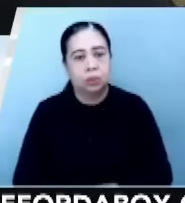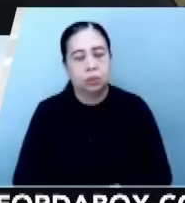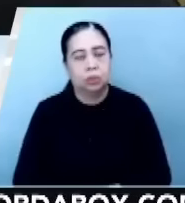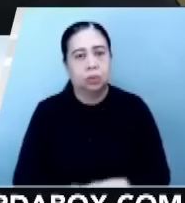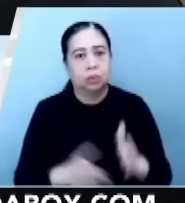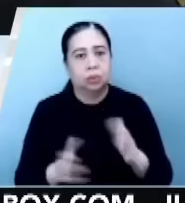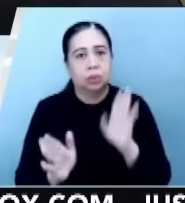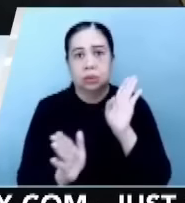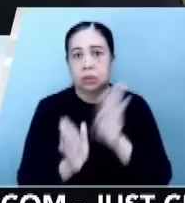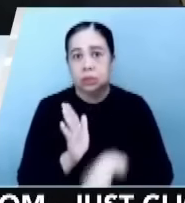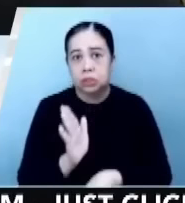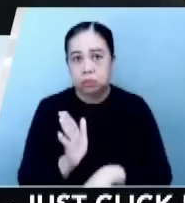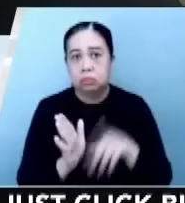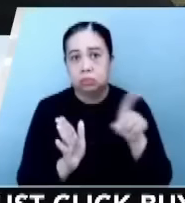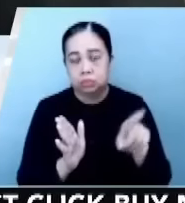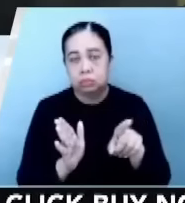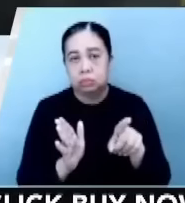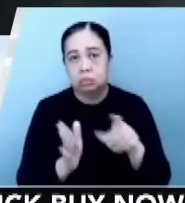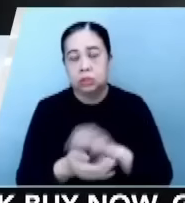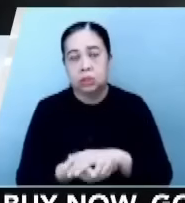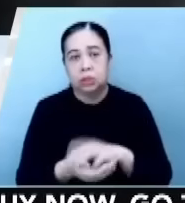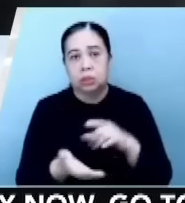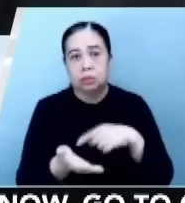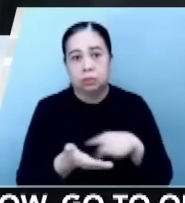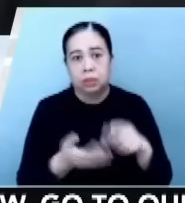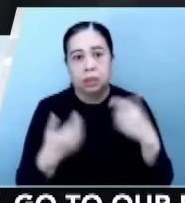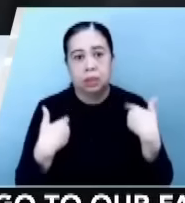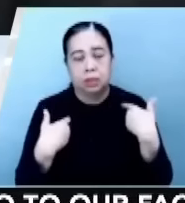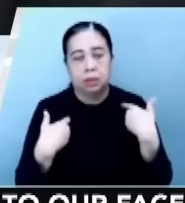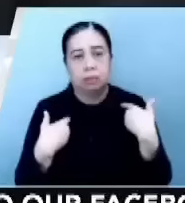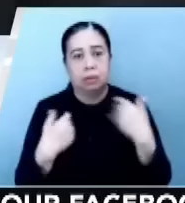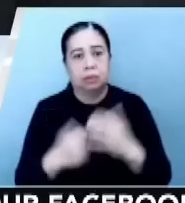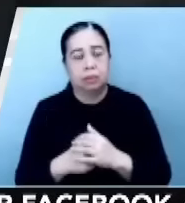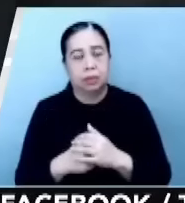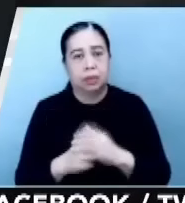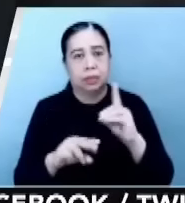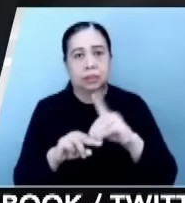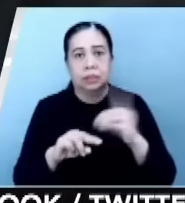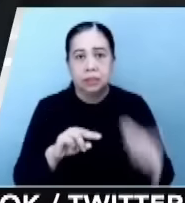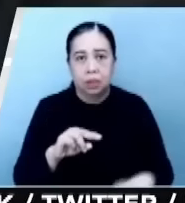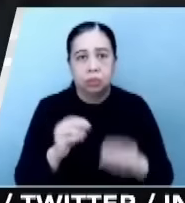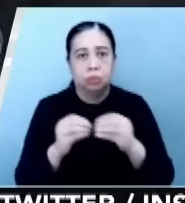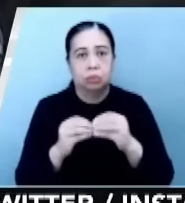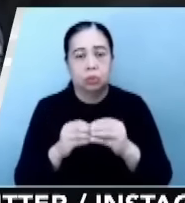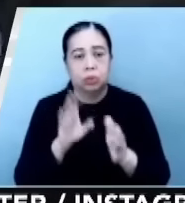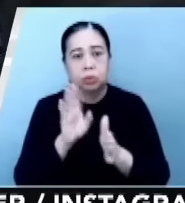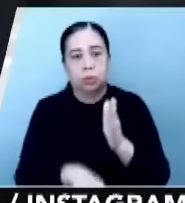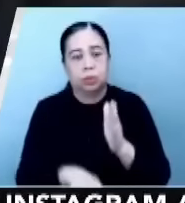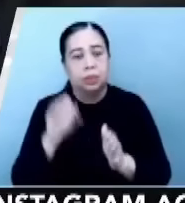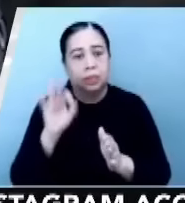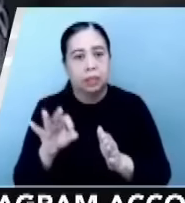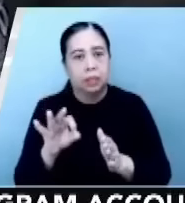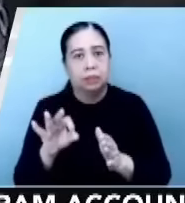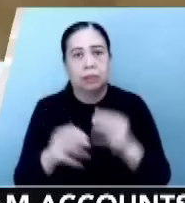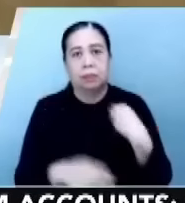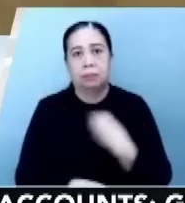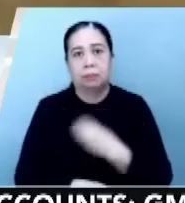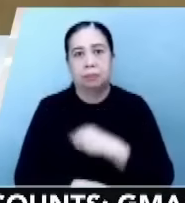talaga yung singil niya sa konsultasyon, meron ka pang magiging discount or mas mura pang babayaran mo kung ikaw yung magiging member ng kanyang